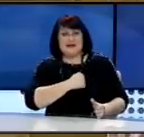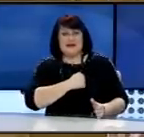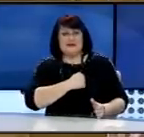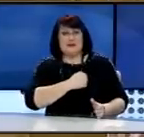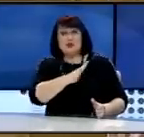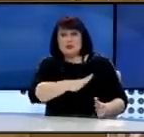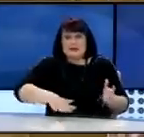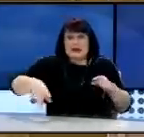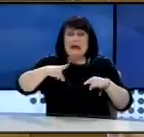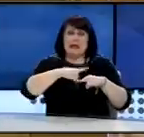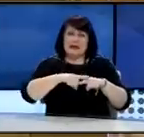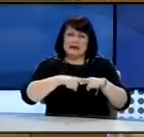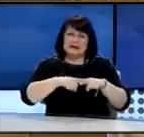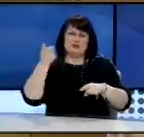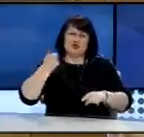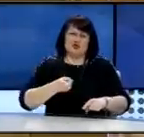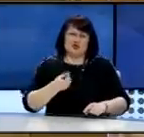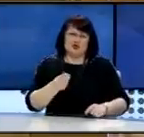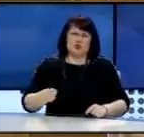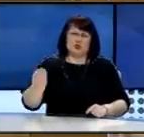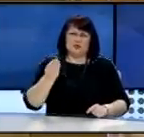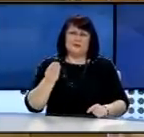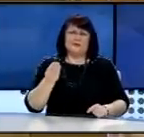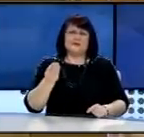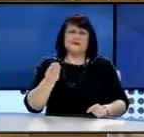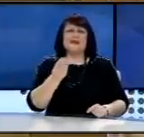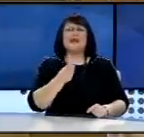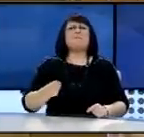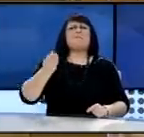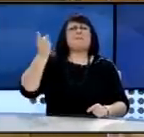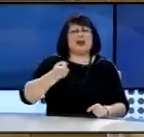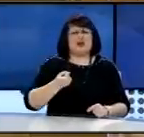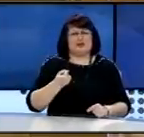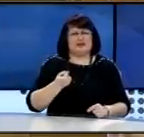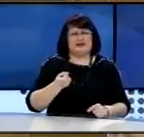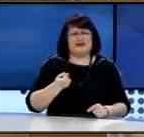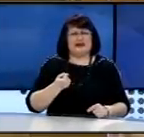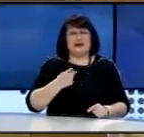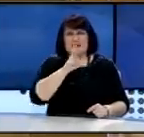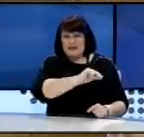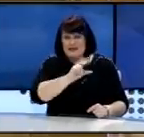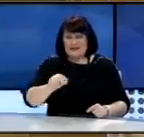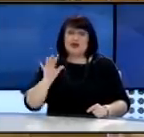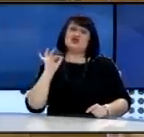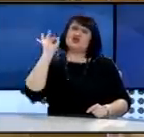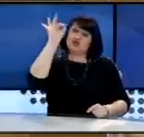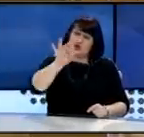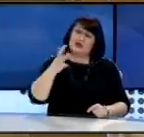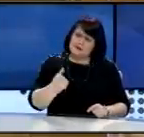Ελλήνων, για να μην πω στη συντριπτική τους πλειοψηφία, αυτοί οι κοινοί στόχοι υπάρχουν.